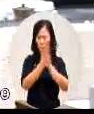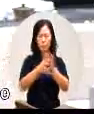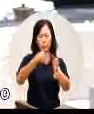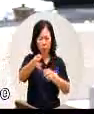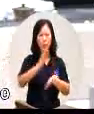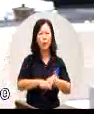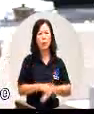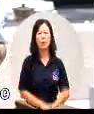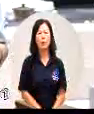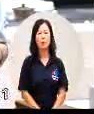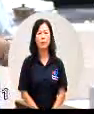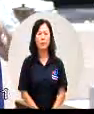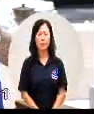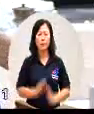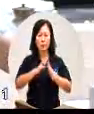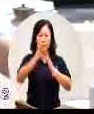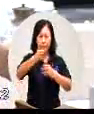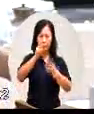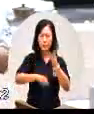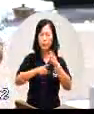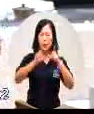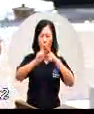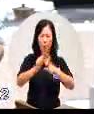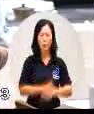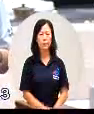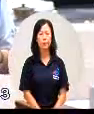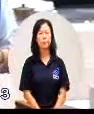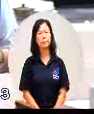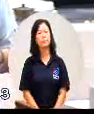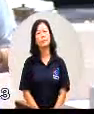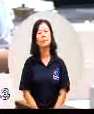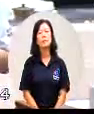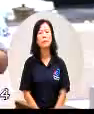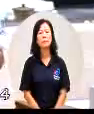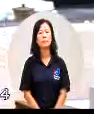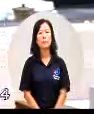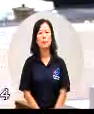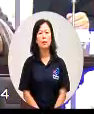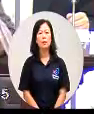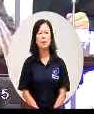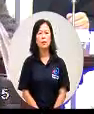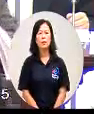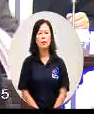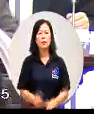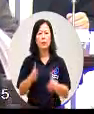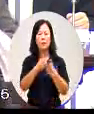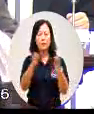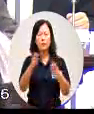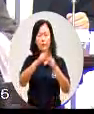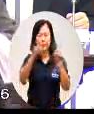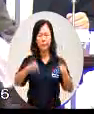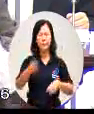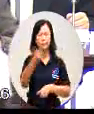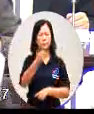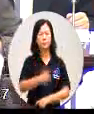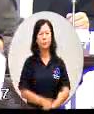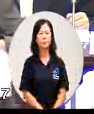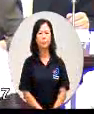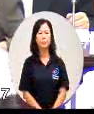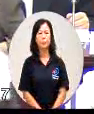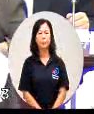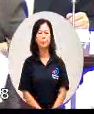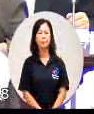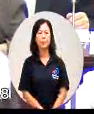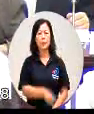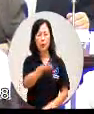下哈。 啊，市长，等下 好，谢谢周议员哦。